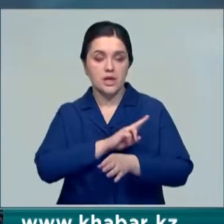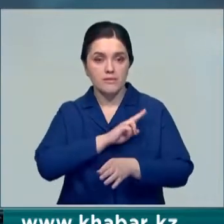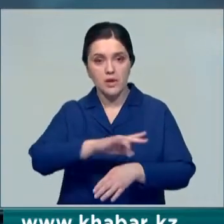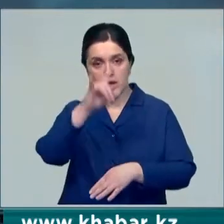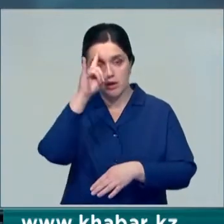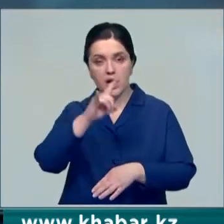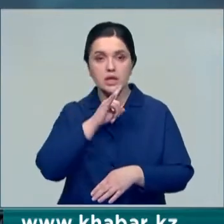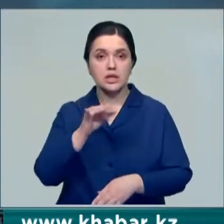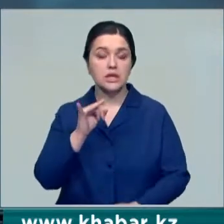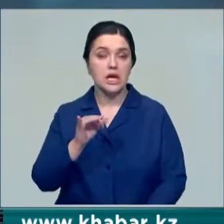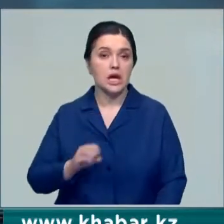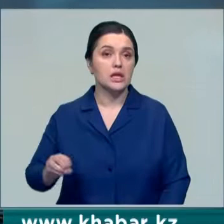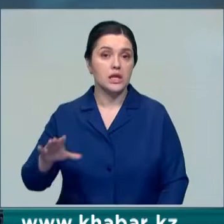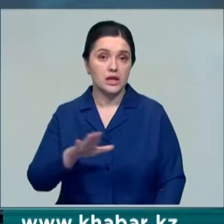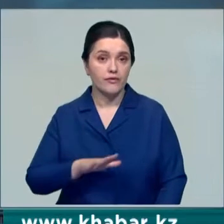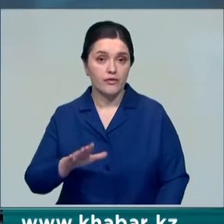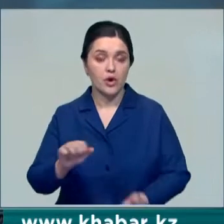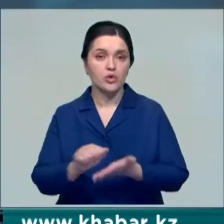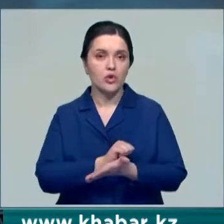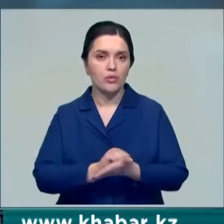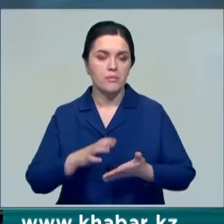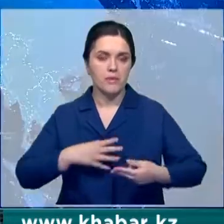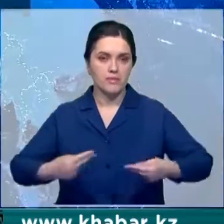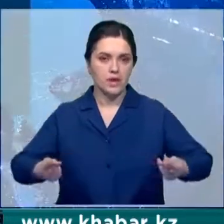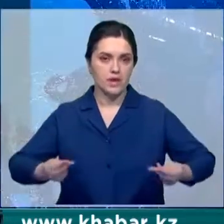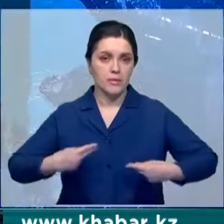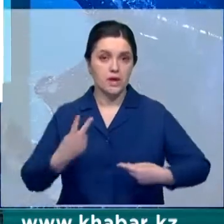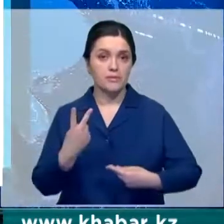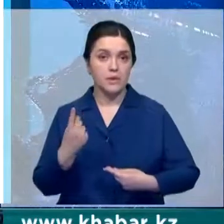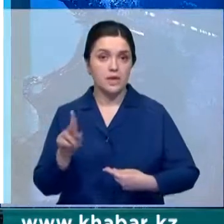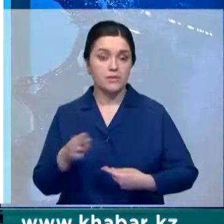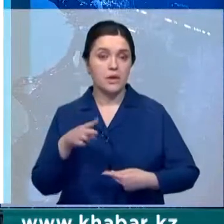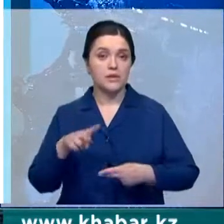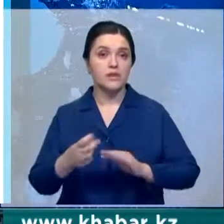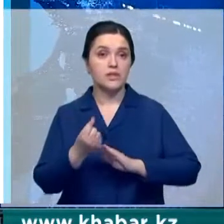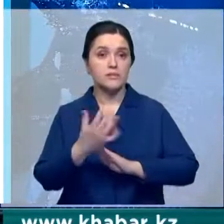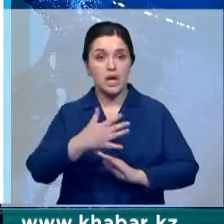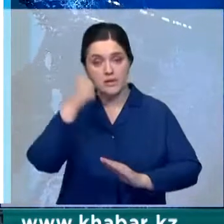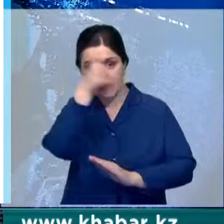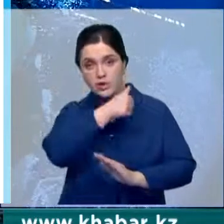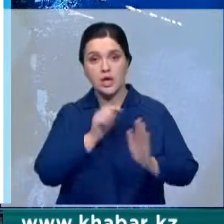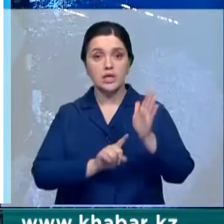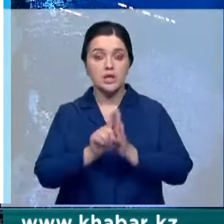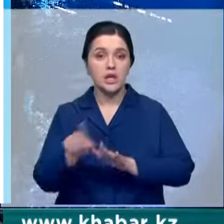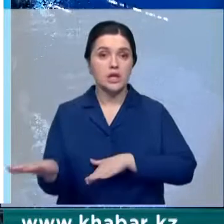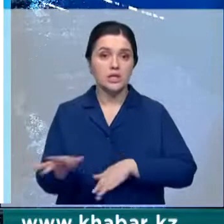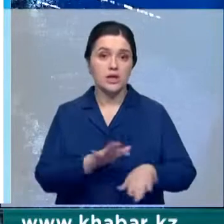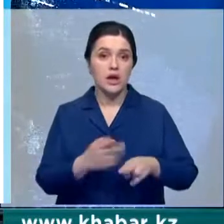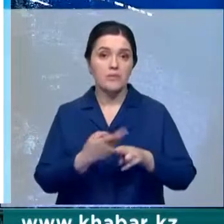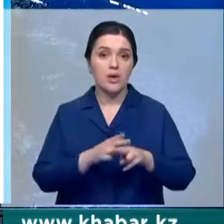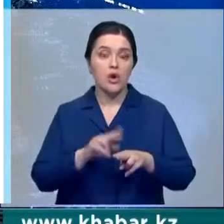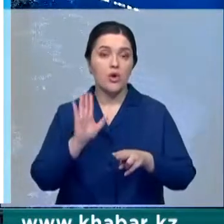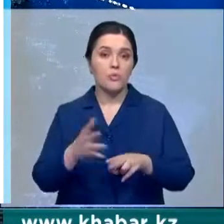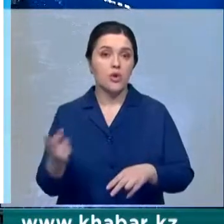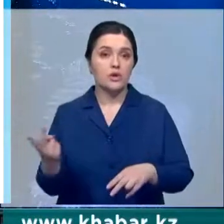партнерстве и сотрудничестве между Казахстаном и ЕС. Документ был подписан 21 декабря 2015 года. Начало действия